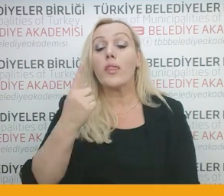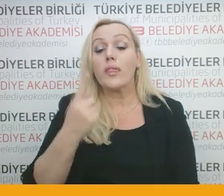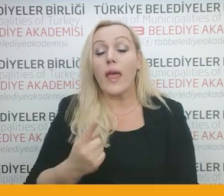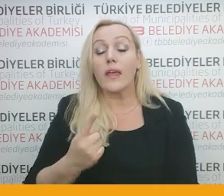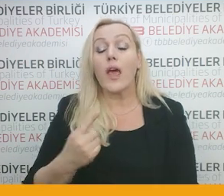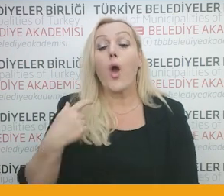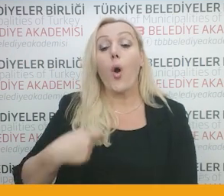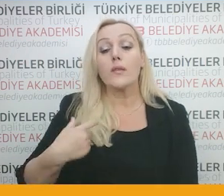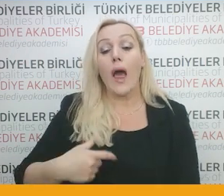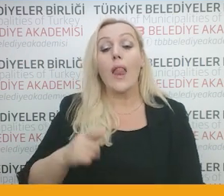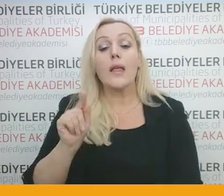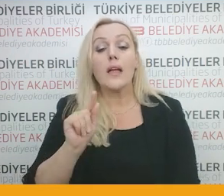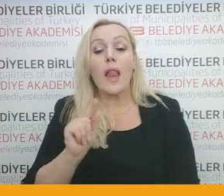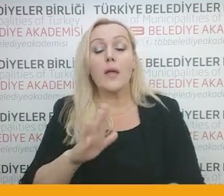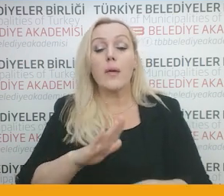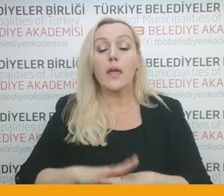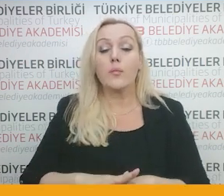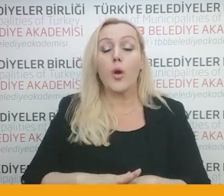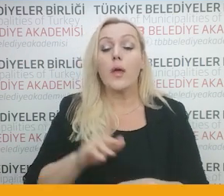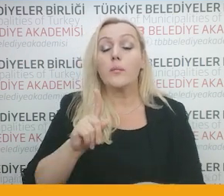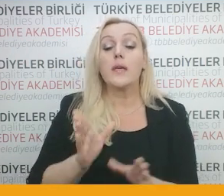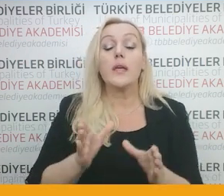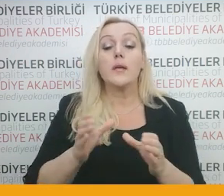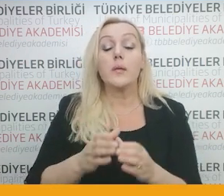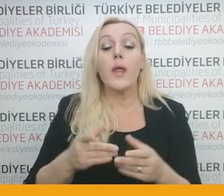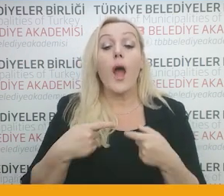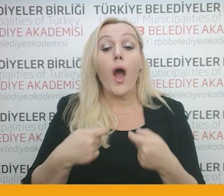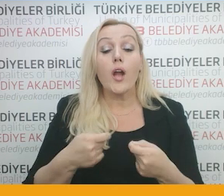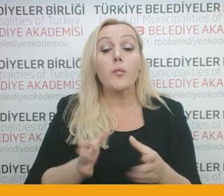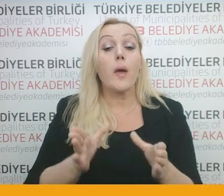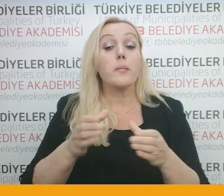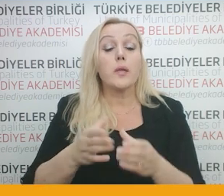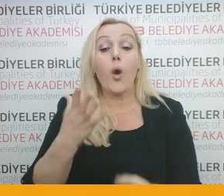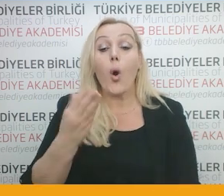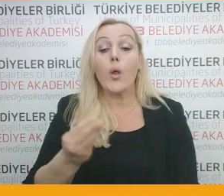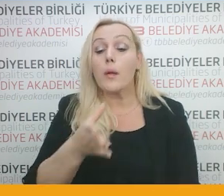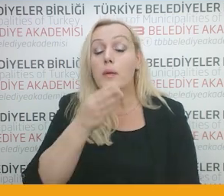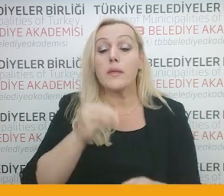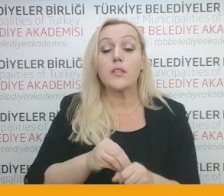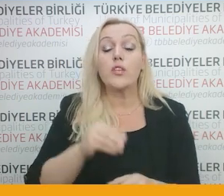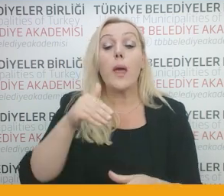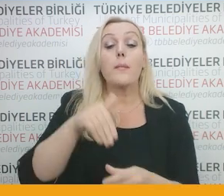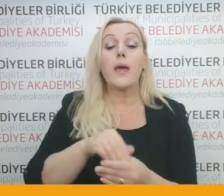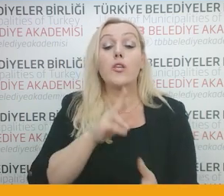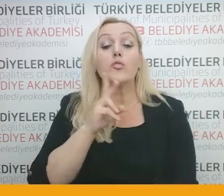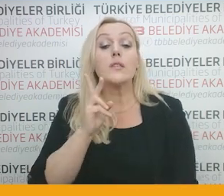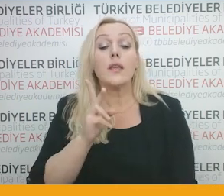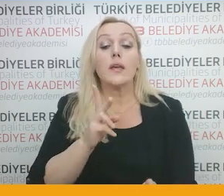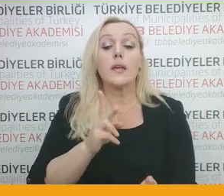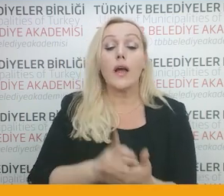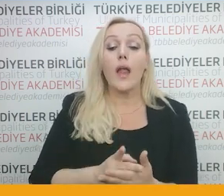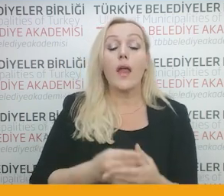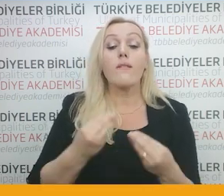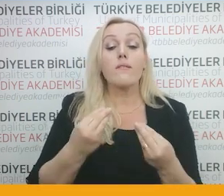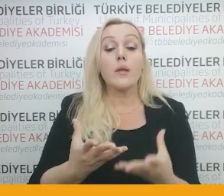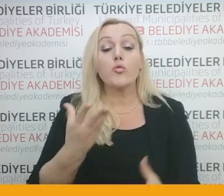kalem. Yani bir birimin harcama birimi olabilmesi için meclis kararıyla ihtisas edilmiş bir birim olması